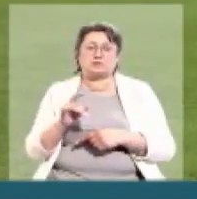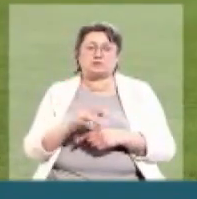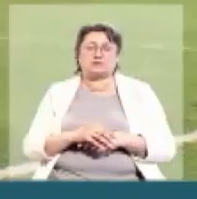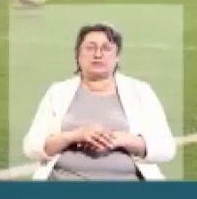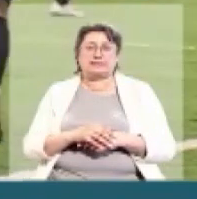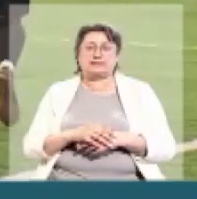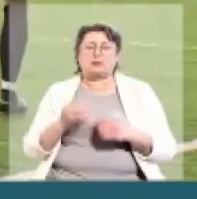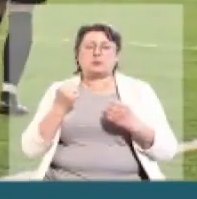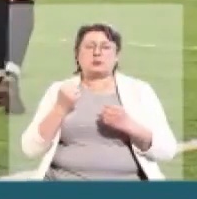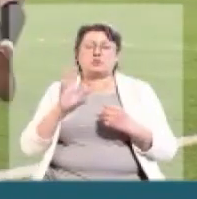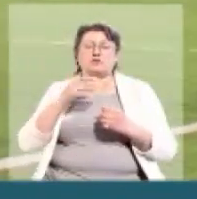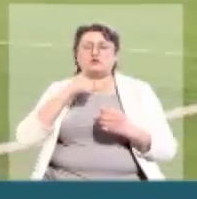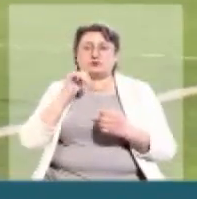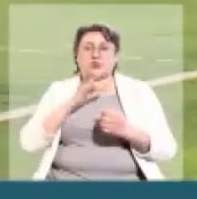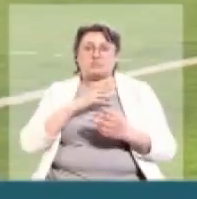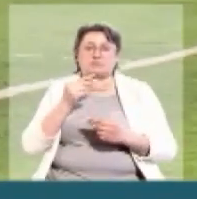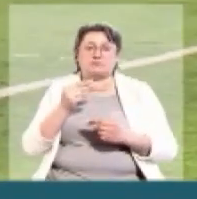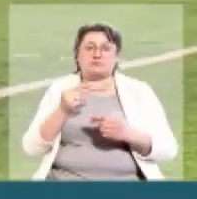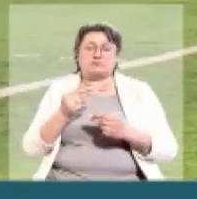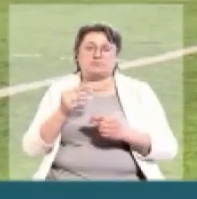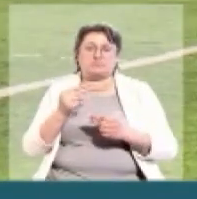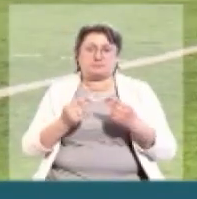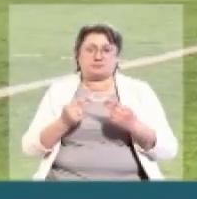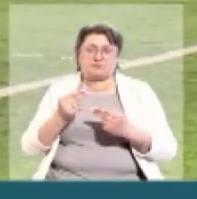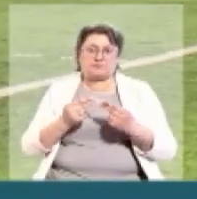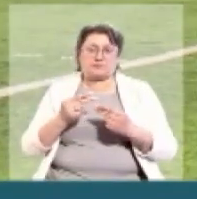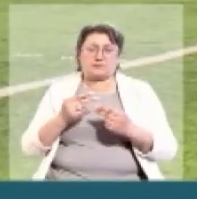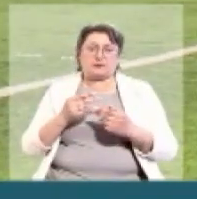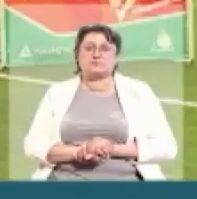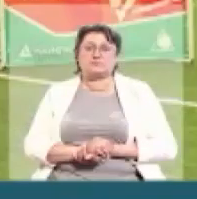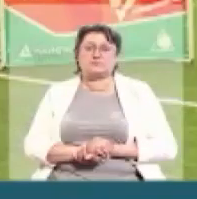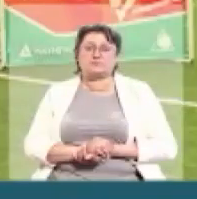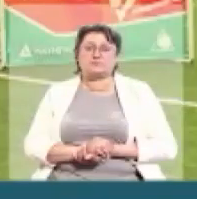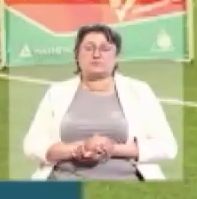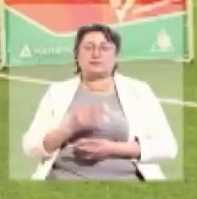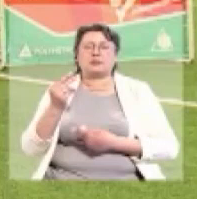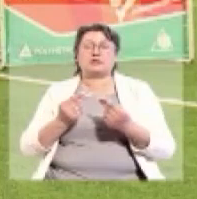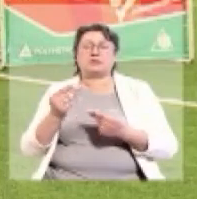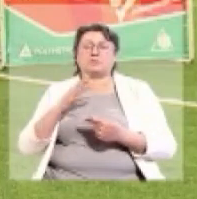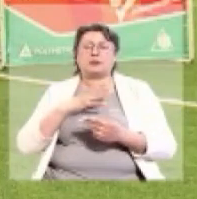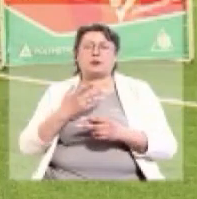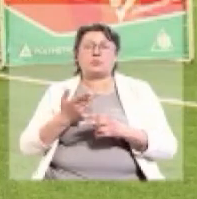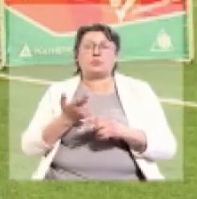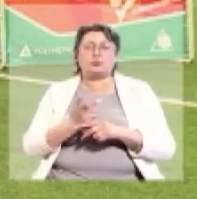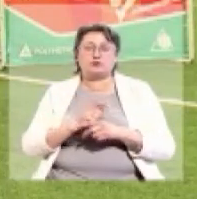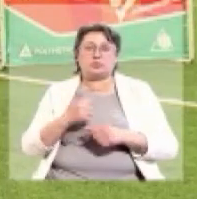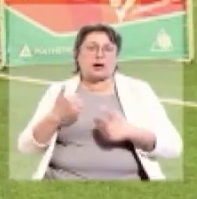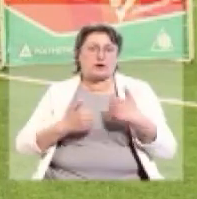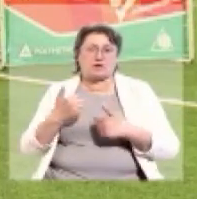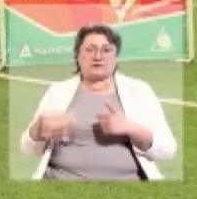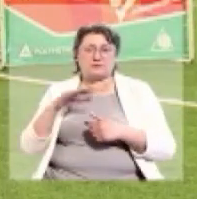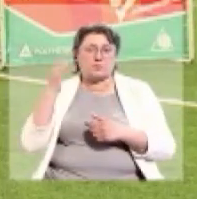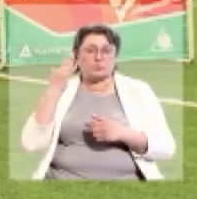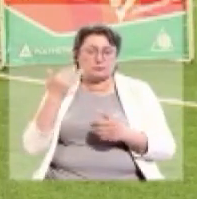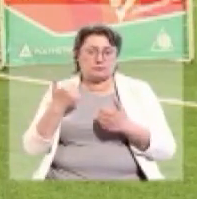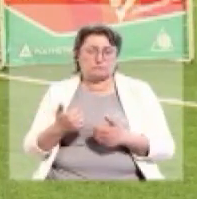өткен спортшылар бүгін ақтық кезеңде бақтарын сынап жолдаманы сарапқа салды. Впечатления от игры отличные, все